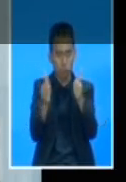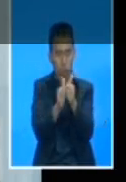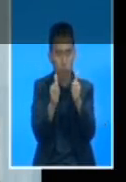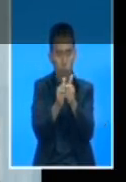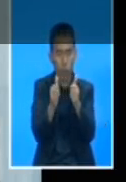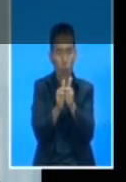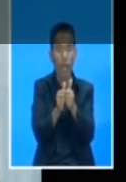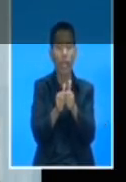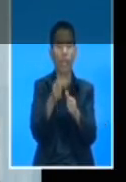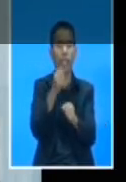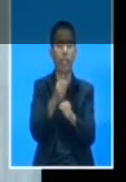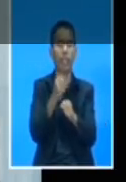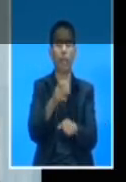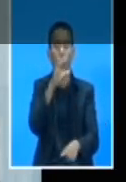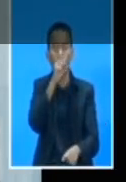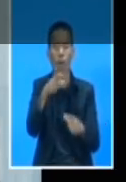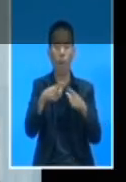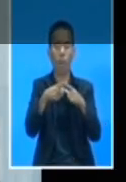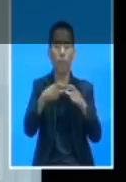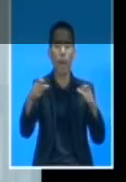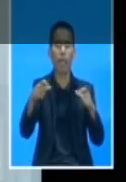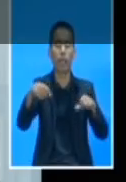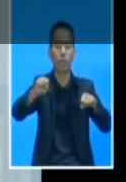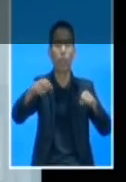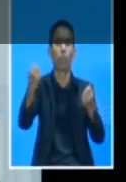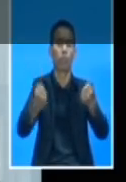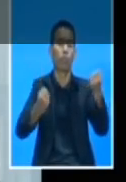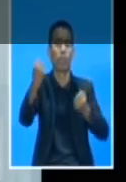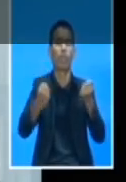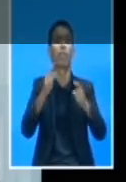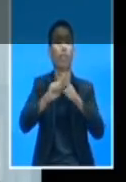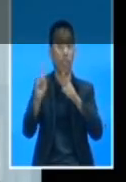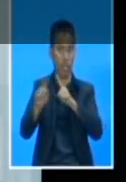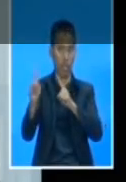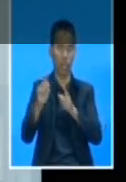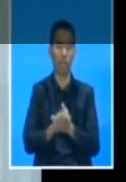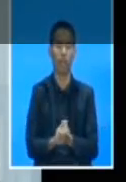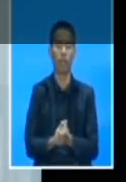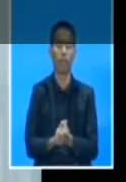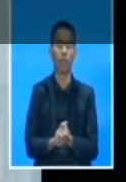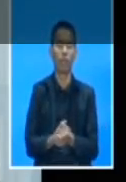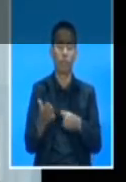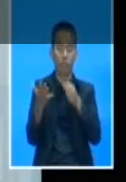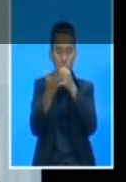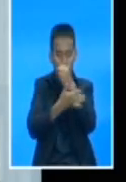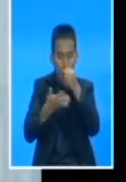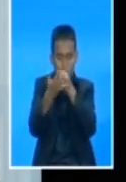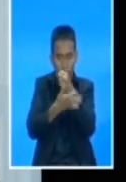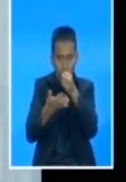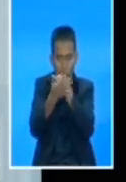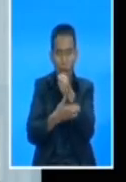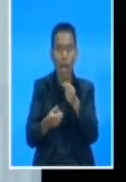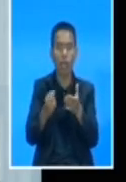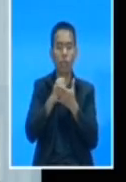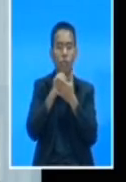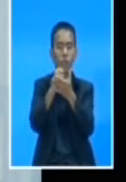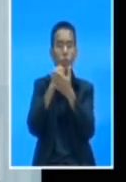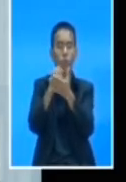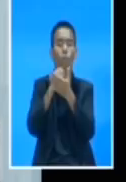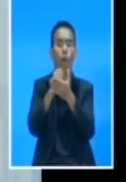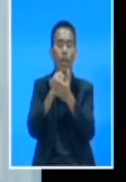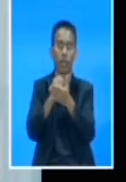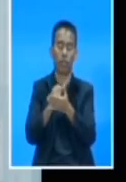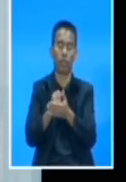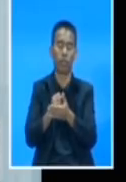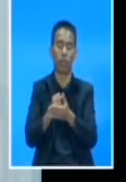ใบขับขี่เอากันตรงกันข้ามเลยครับติดยารณรงค์เรื่องยาเสพติดท